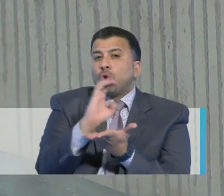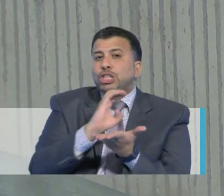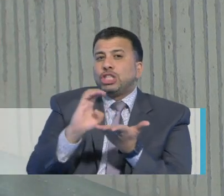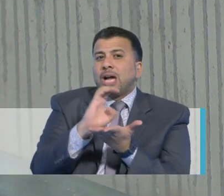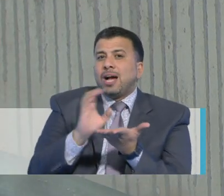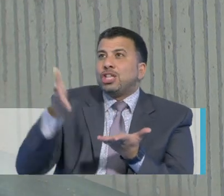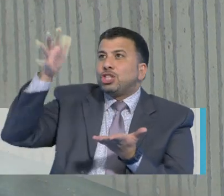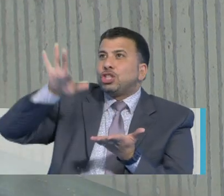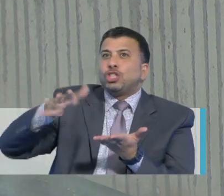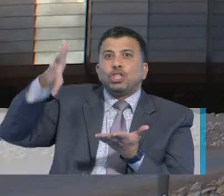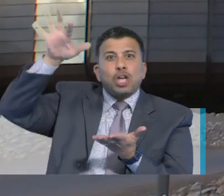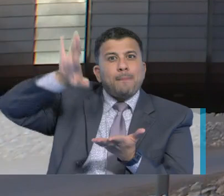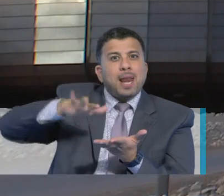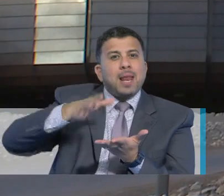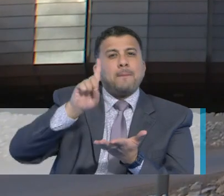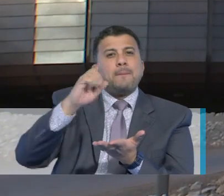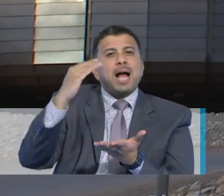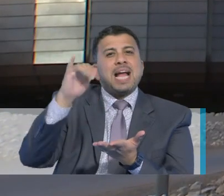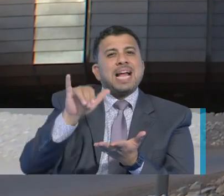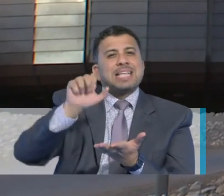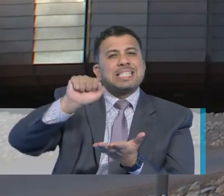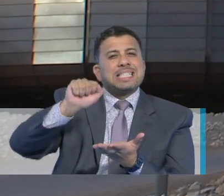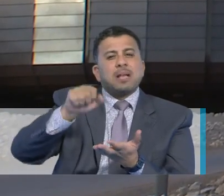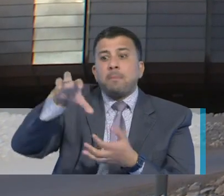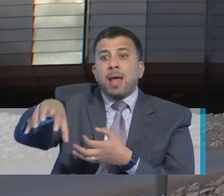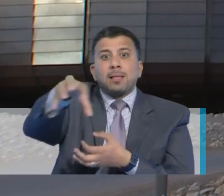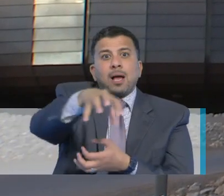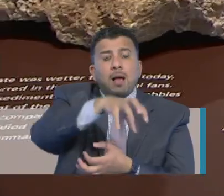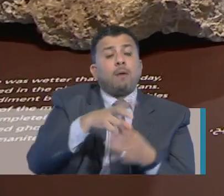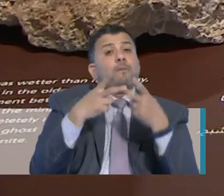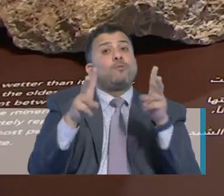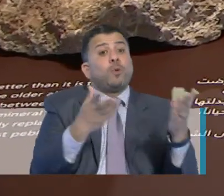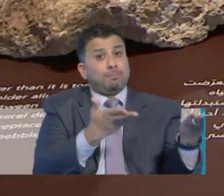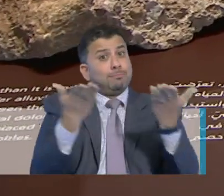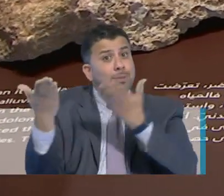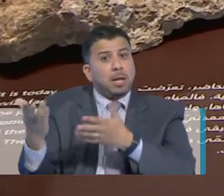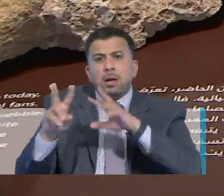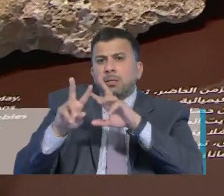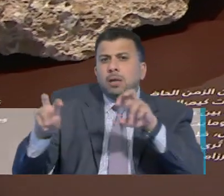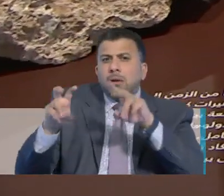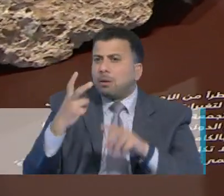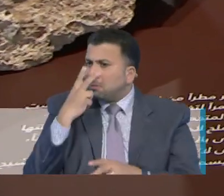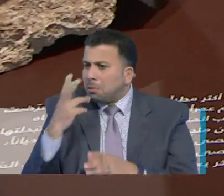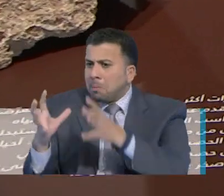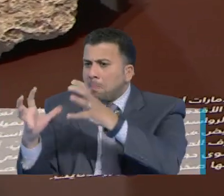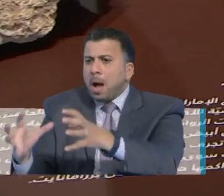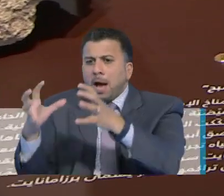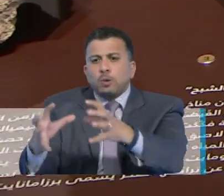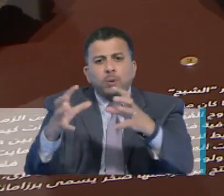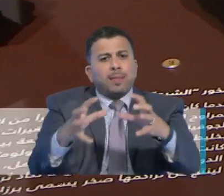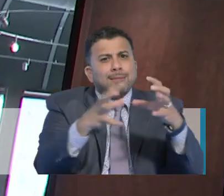لجبل بحيص والمناطق المحيطة به، وإتاحة الفرصة لزوار المنطقة لاستكشاف المعروضات في القاعات